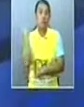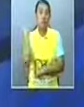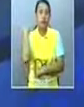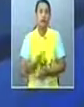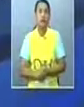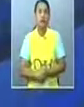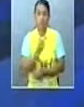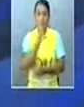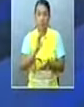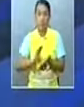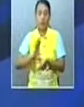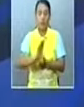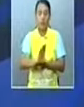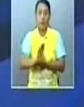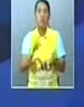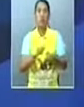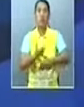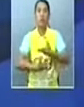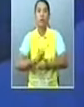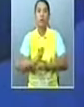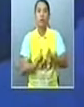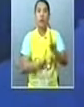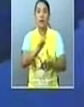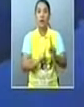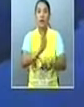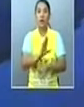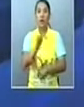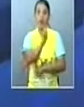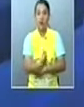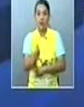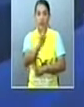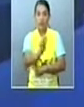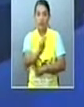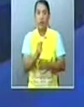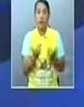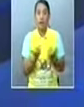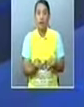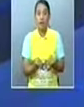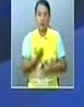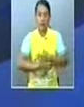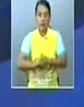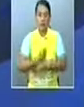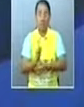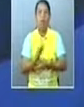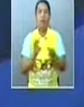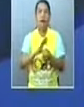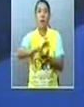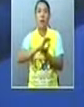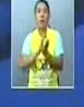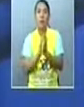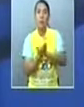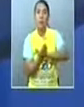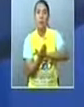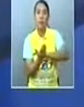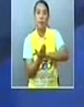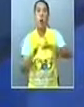ทุนในทิศทางของตลาดหุ้นเอเชียส่วนใหญ่แล้วนะคะเช้าวันนี้เปิดตลาดมาปรับตัวลดลงกันทั่วหน้านอกเหนือจากปัจจัยเรื่อง